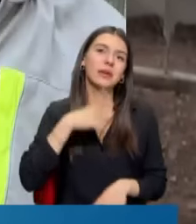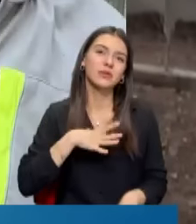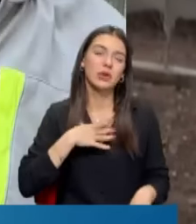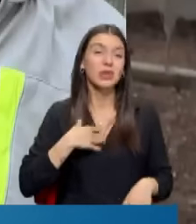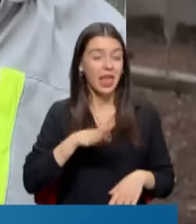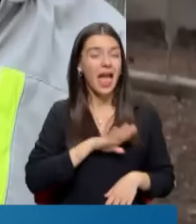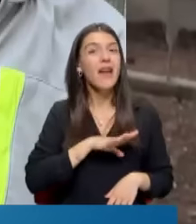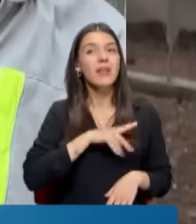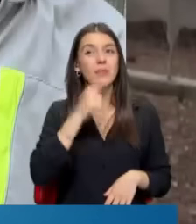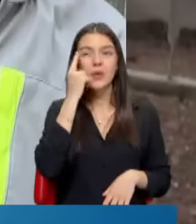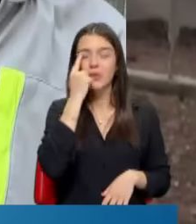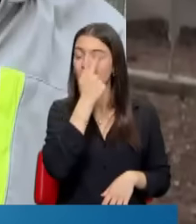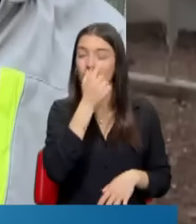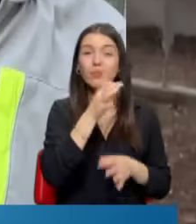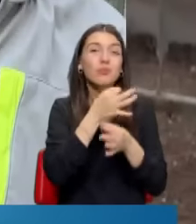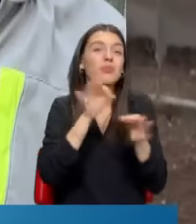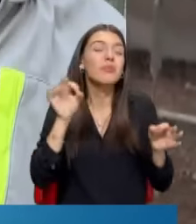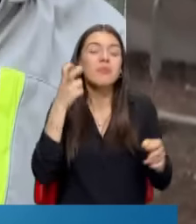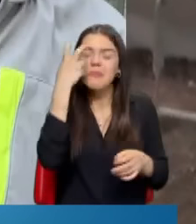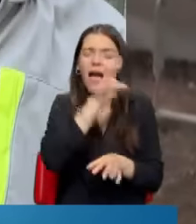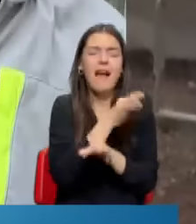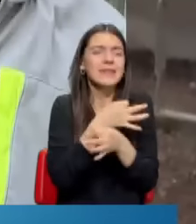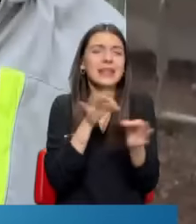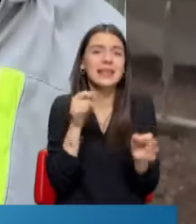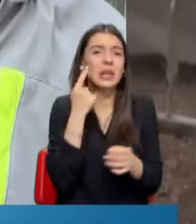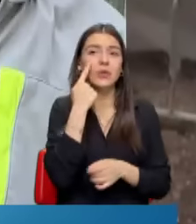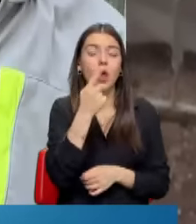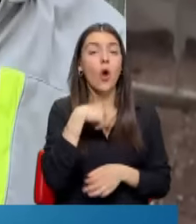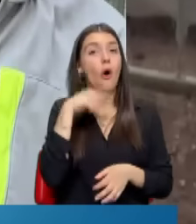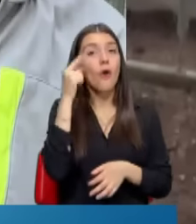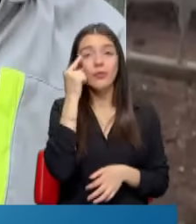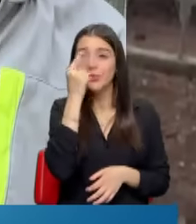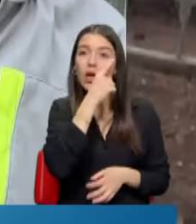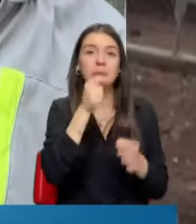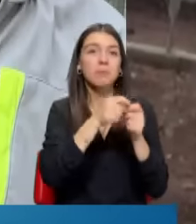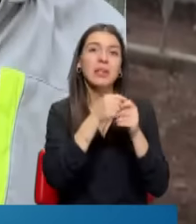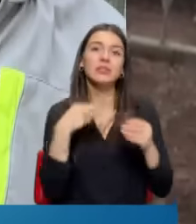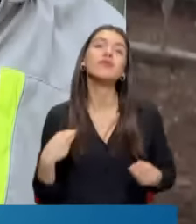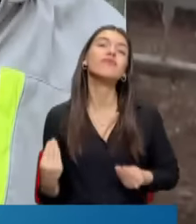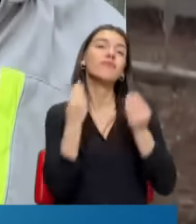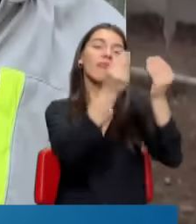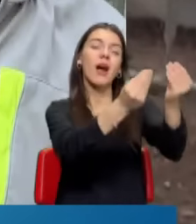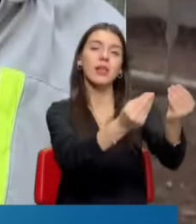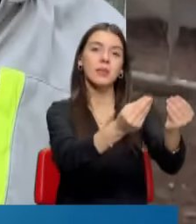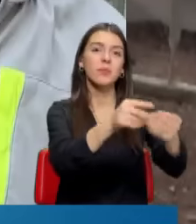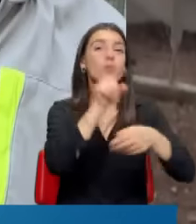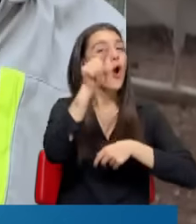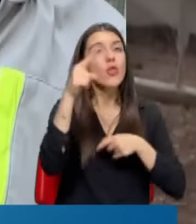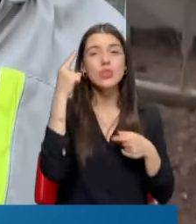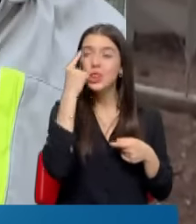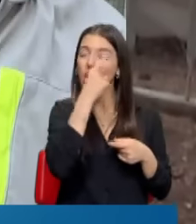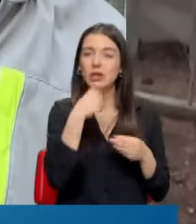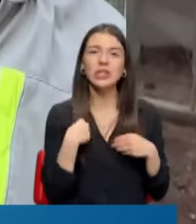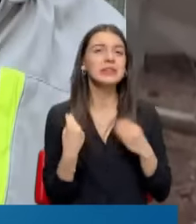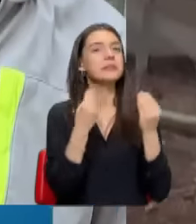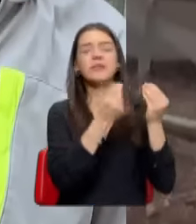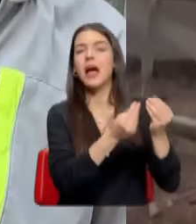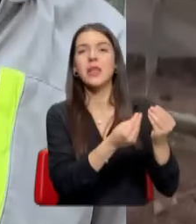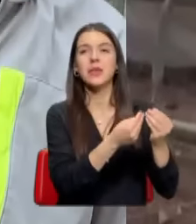Çocuğumun boncuk gözleri vardı. Masmaviydi gözleri ve o gözlerini bağışladık. O gözlerini